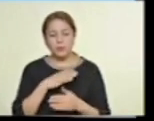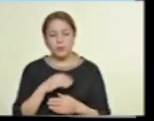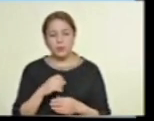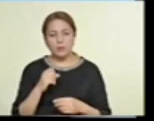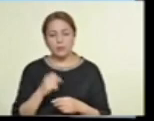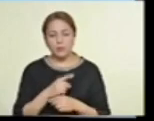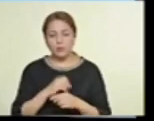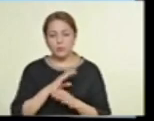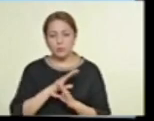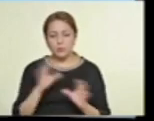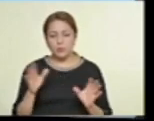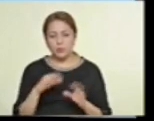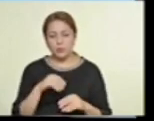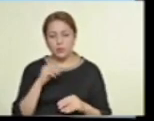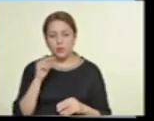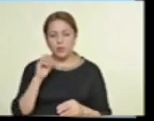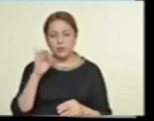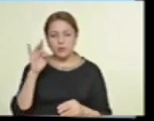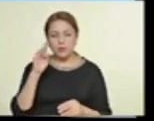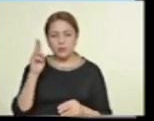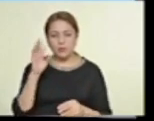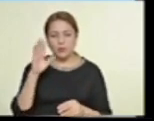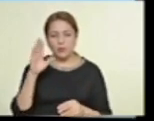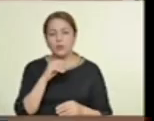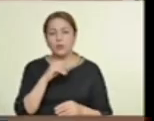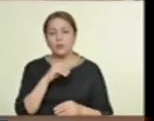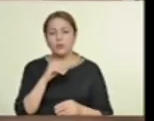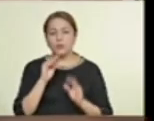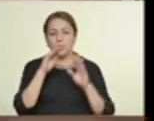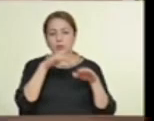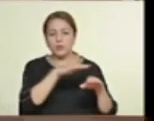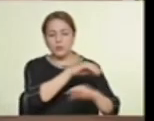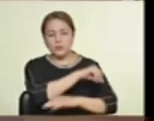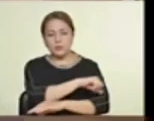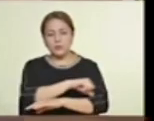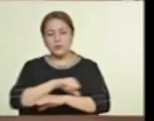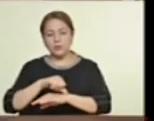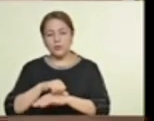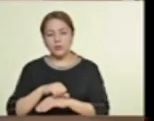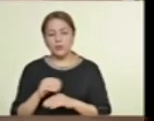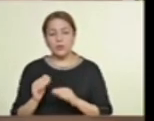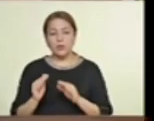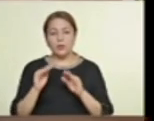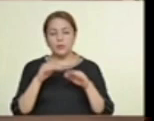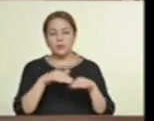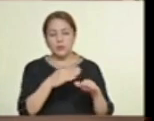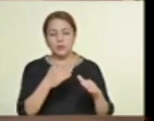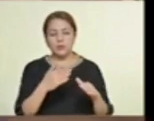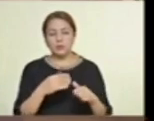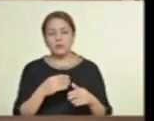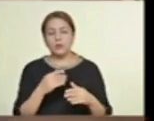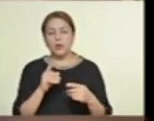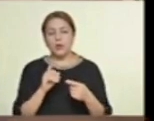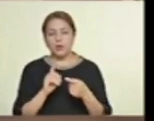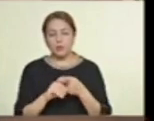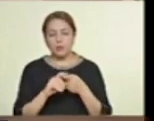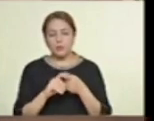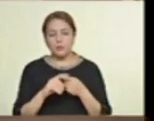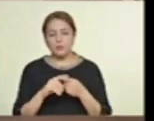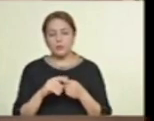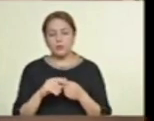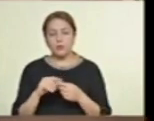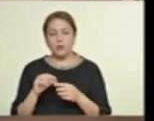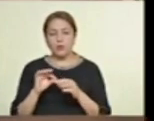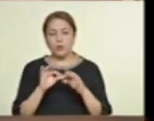shu cherkovlar bo'yida yoki qirg'oq bo'ylarida, ya'ni dengiz orqali olib borilgan savdo